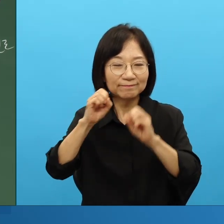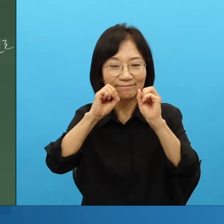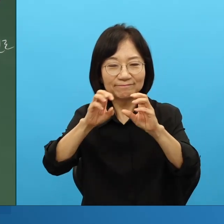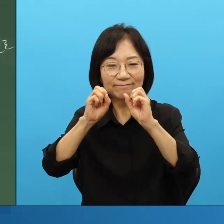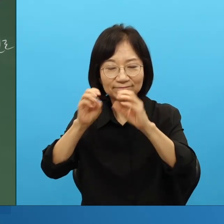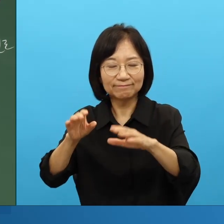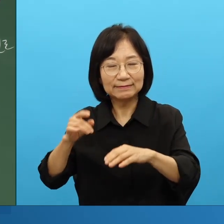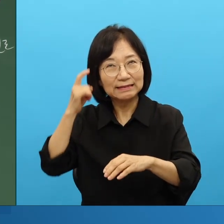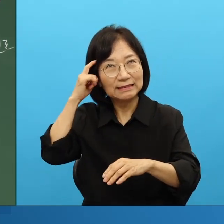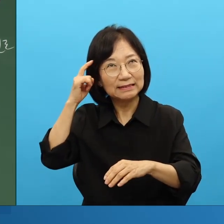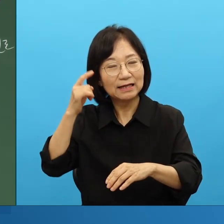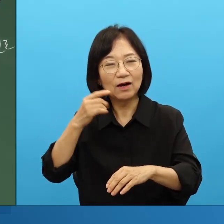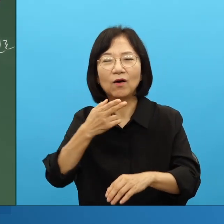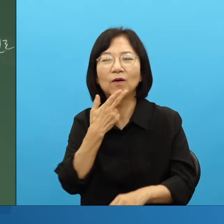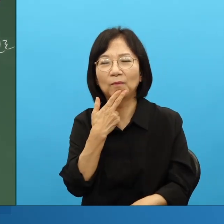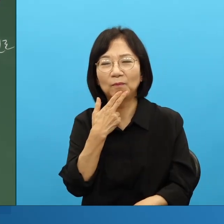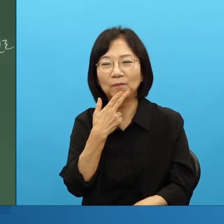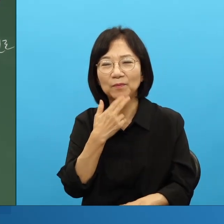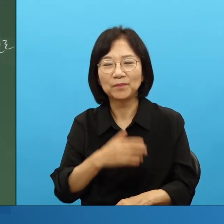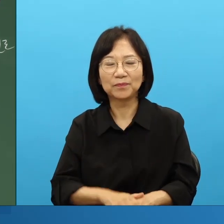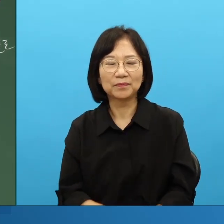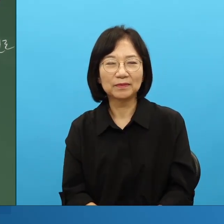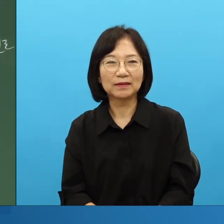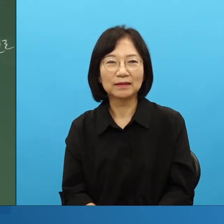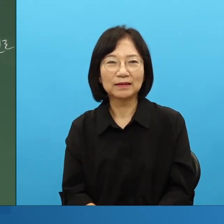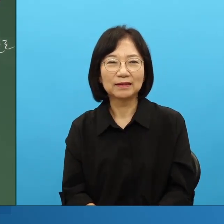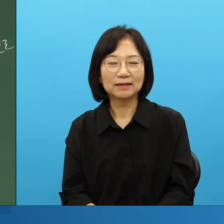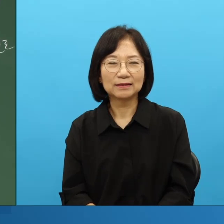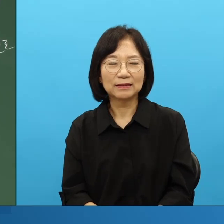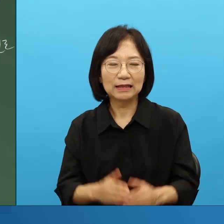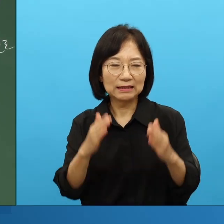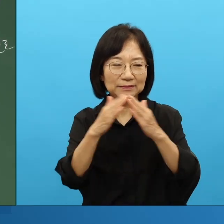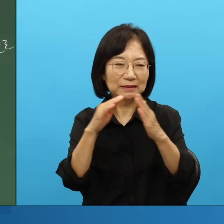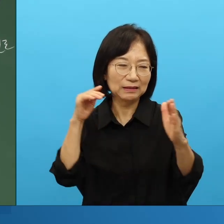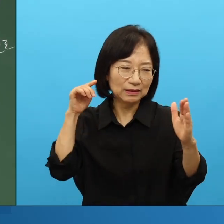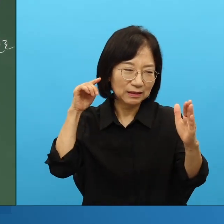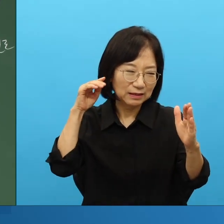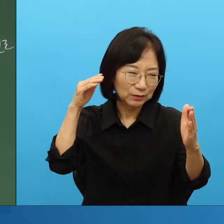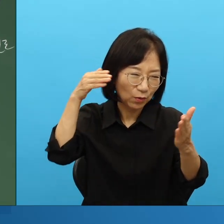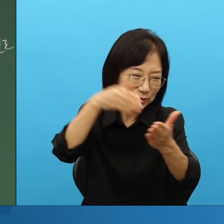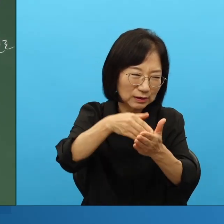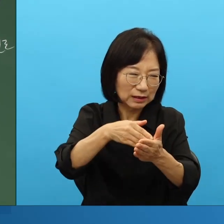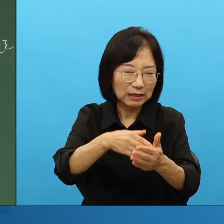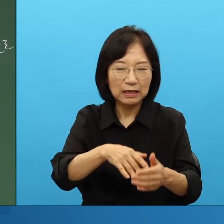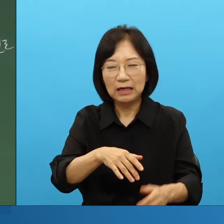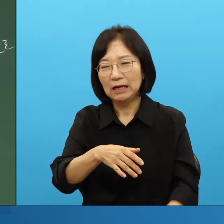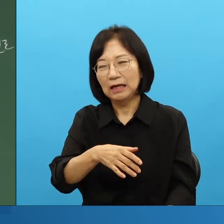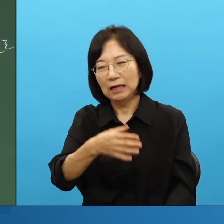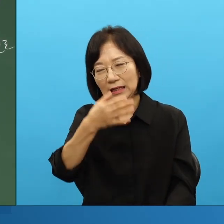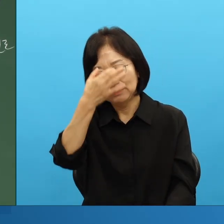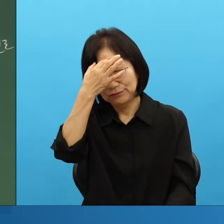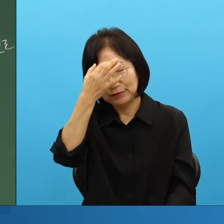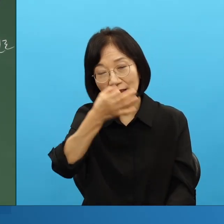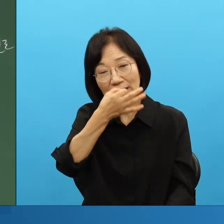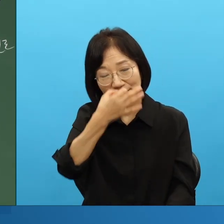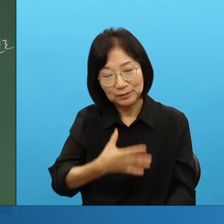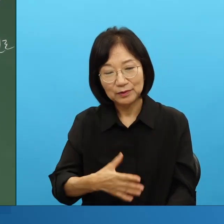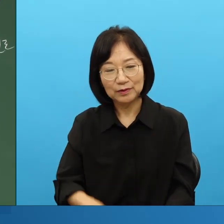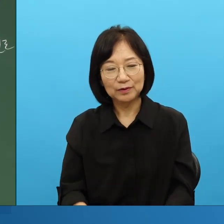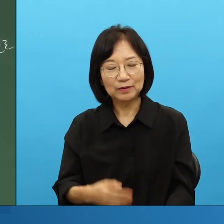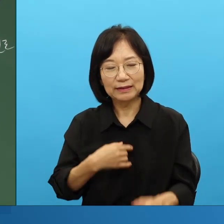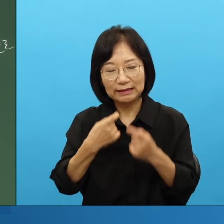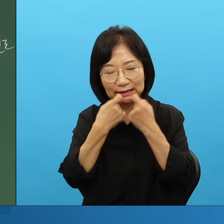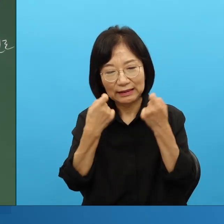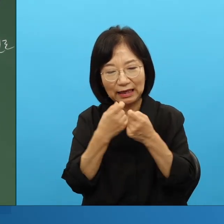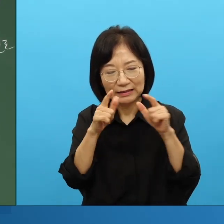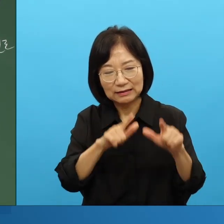我怎么胆敢能够做世界福音化呢？ 집에 가고 뭐 신경질나 죽겠는데 말고. 回家就让我很生气。 나도 유지 못하는데 내가 무슨 세계복음을